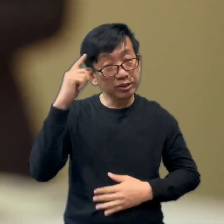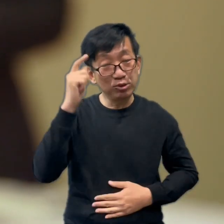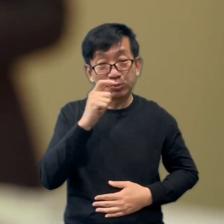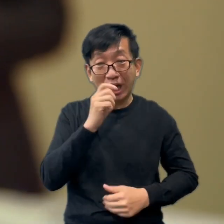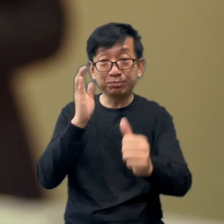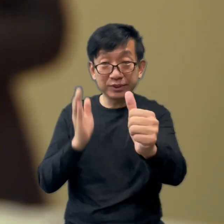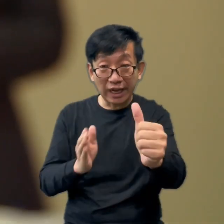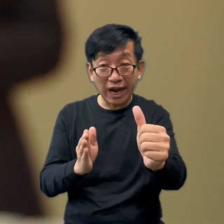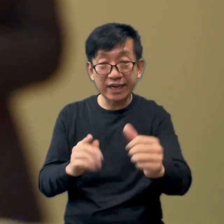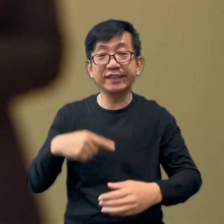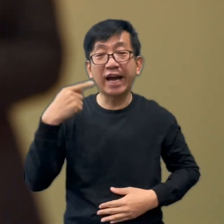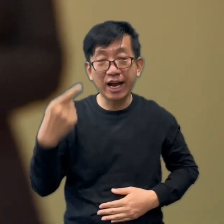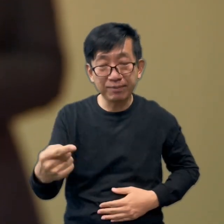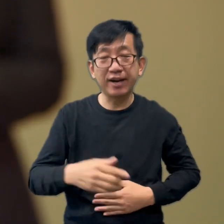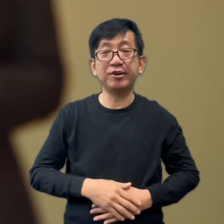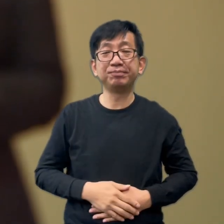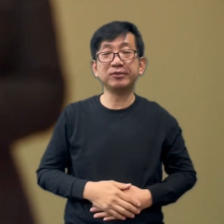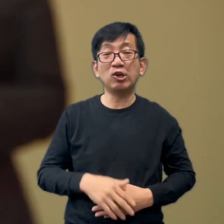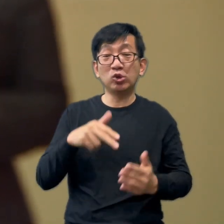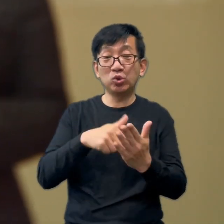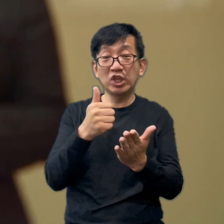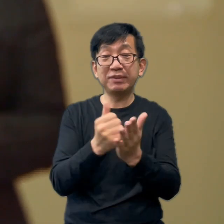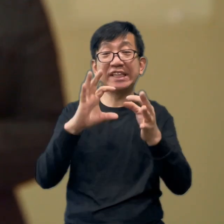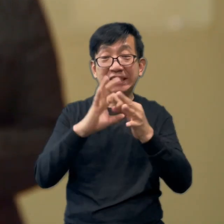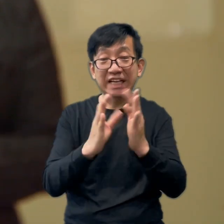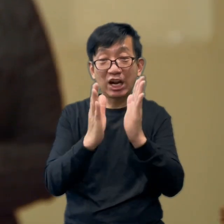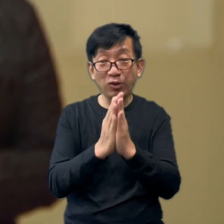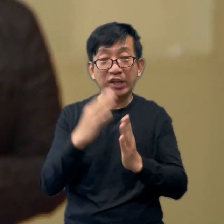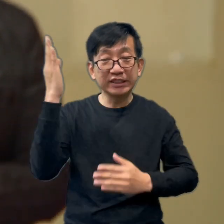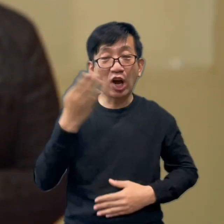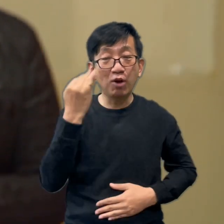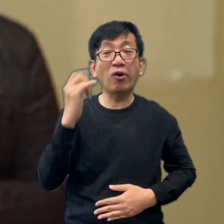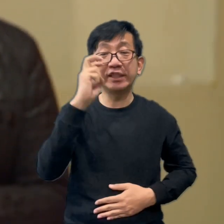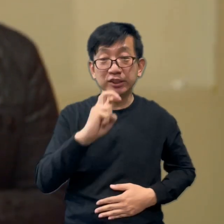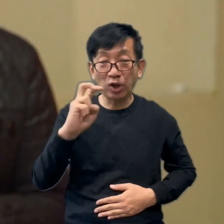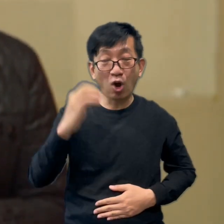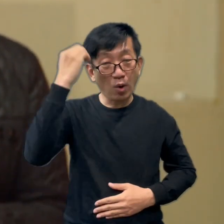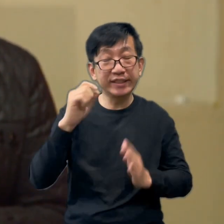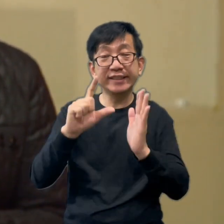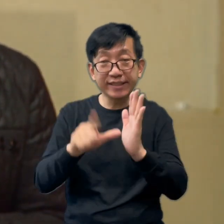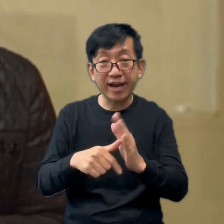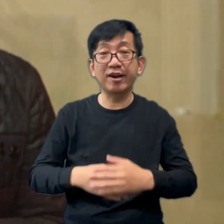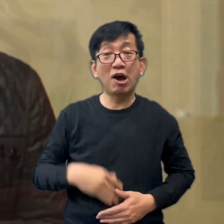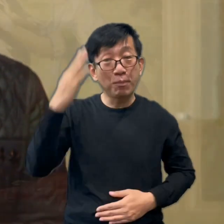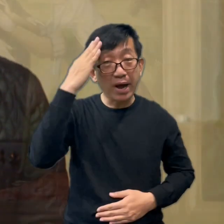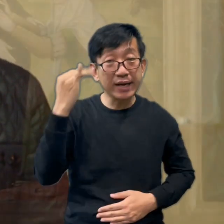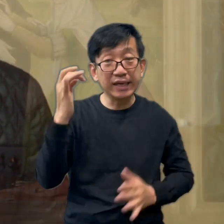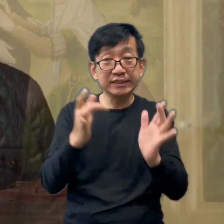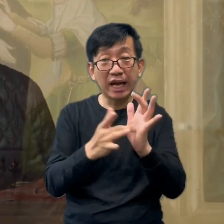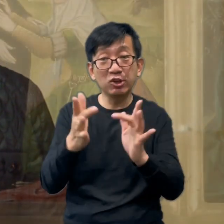잉태하심을 묵상합시다 라고 한 후 주님의 기도와 성모송을 외울 때는